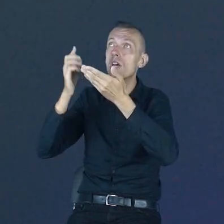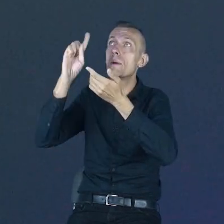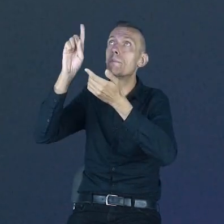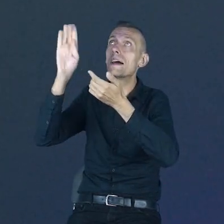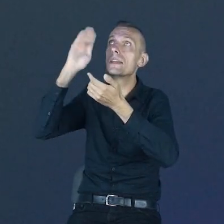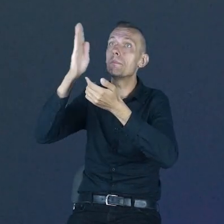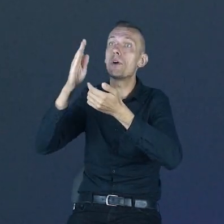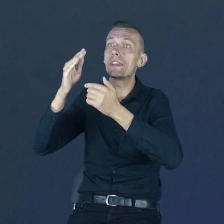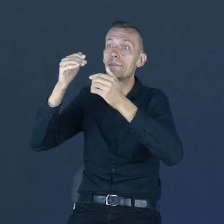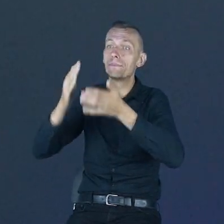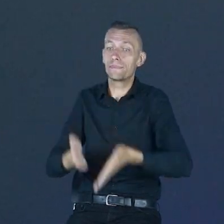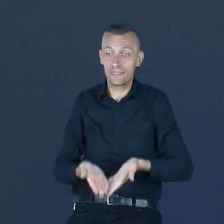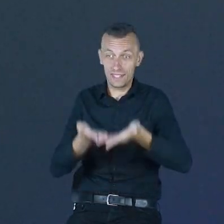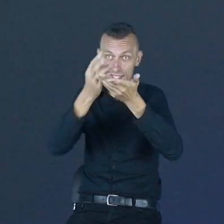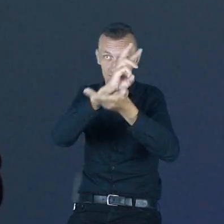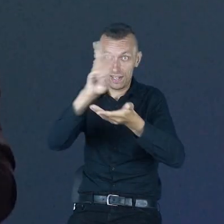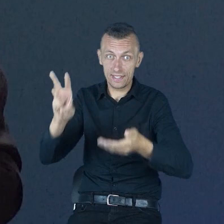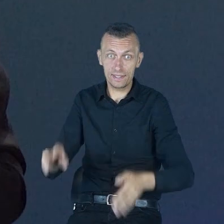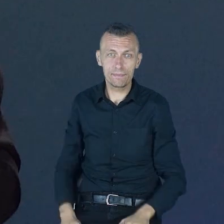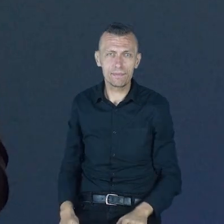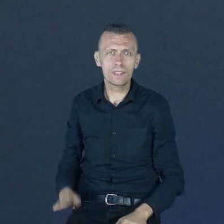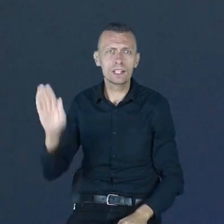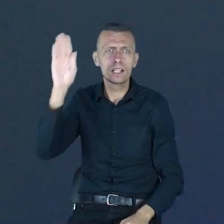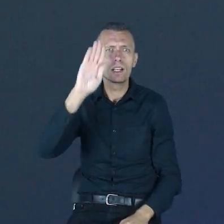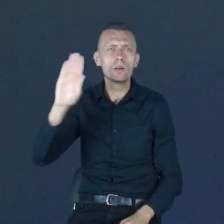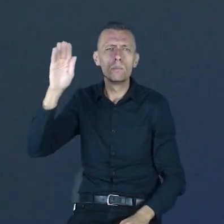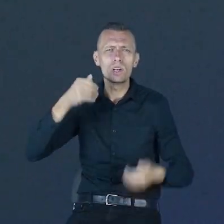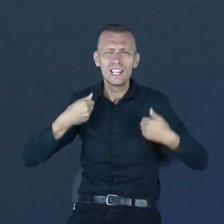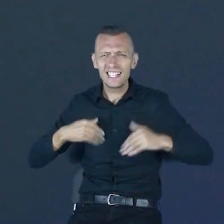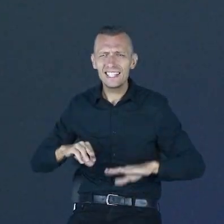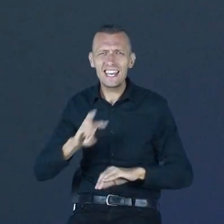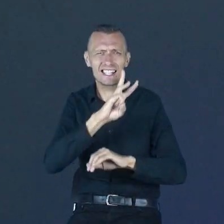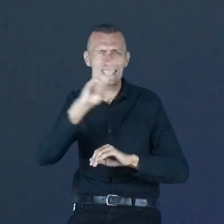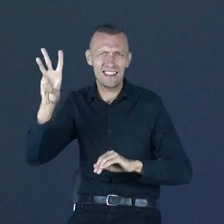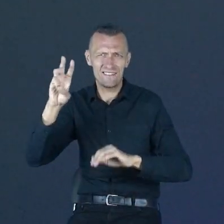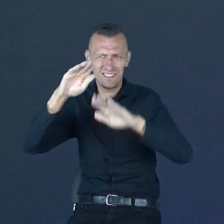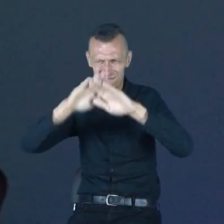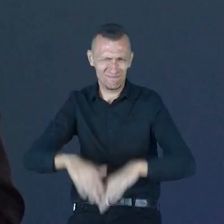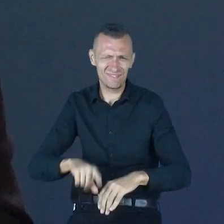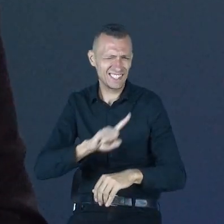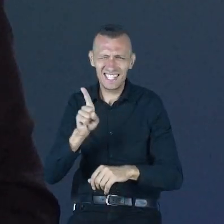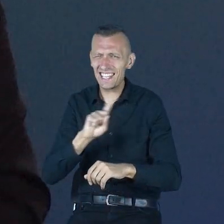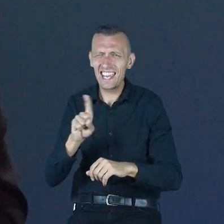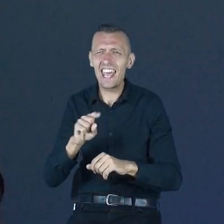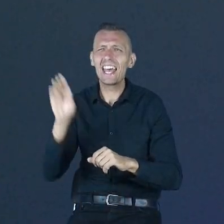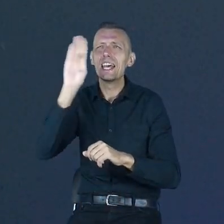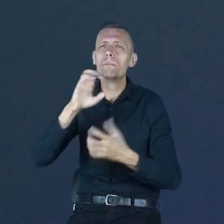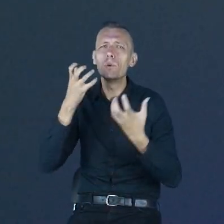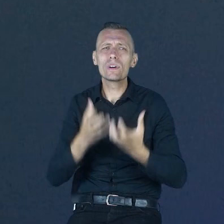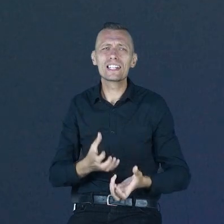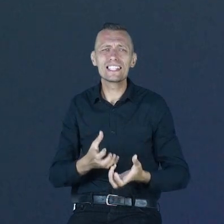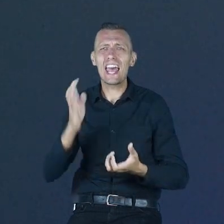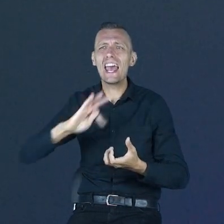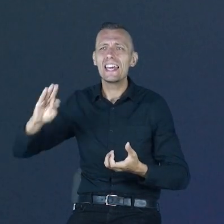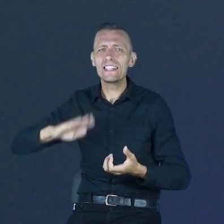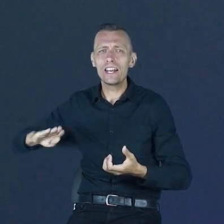cię to poniży. Bóg nie chce poniżenia Bożych dzieci. On chce ich wywyższenia. A kiedy staniemy w Bożej